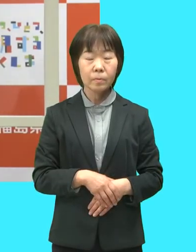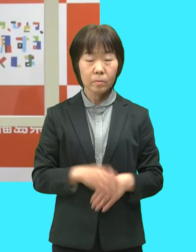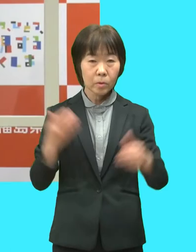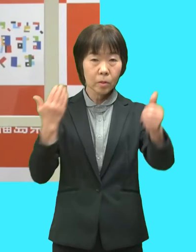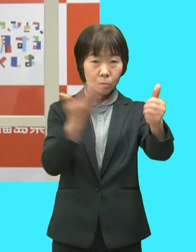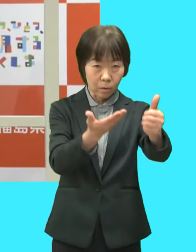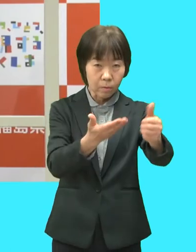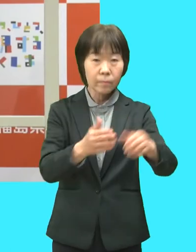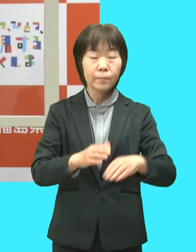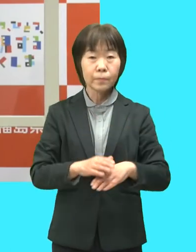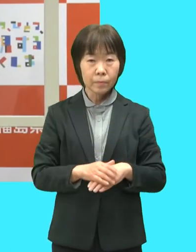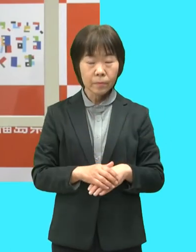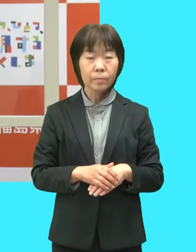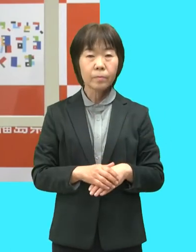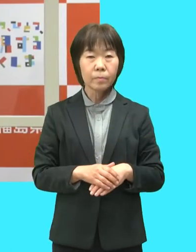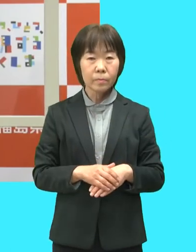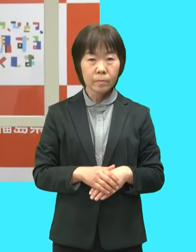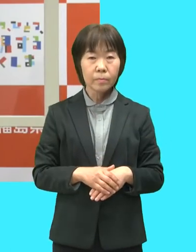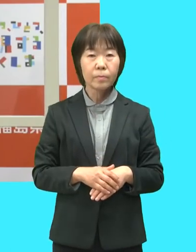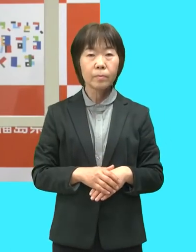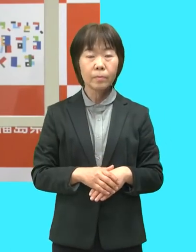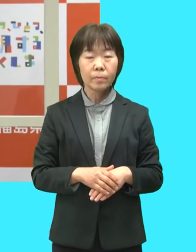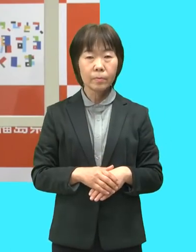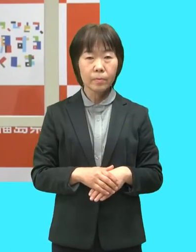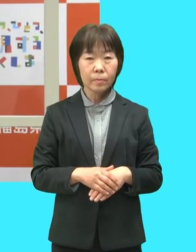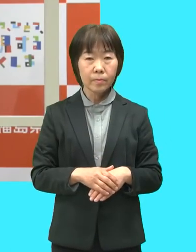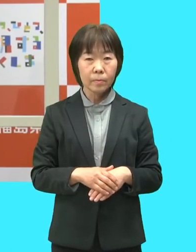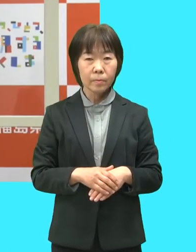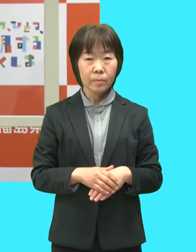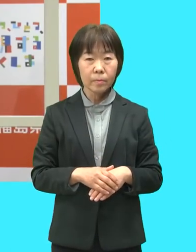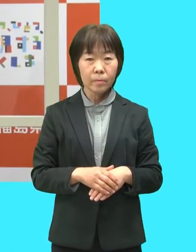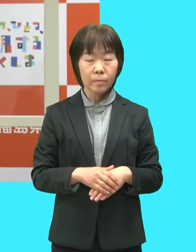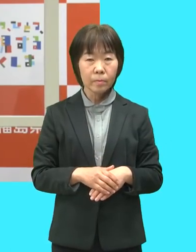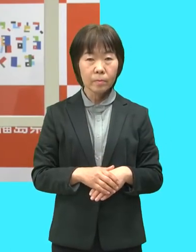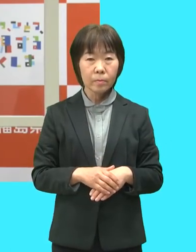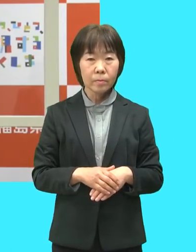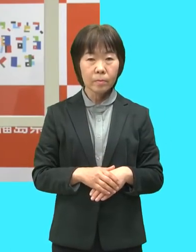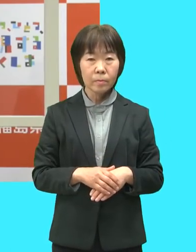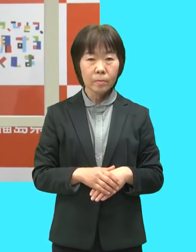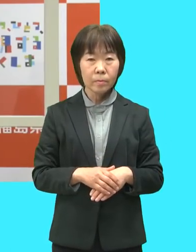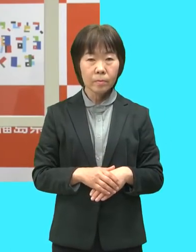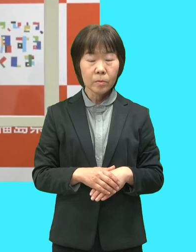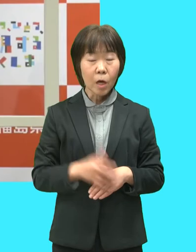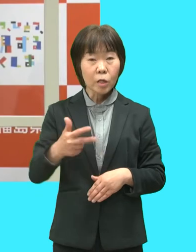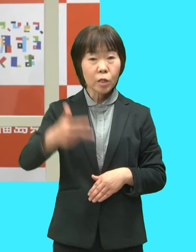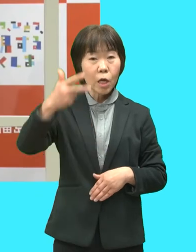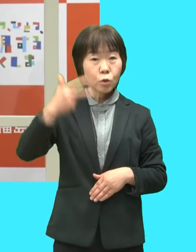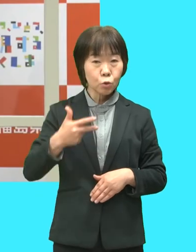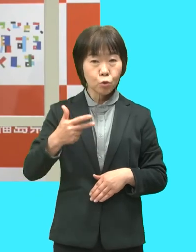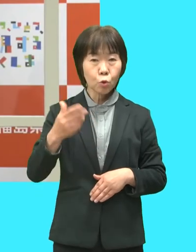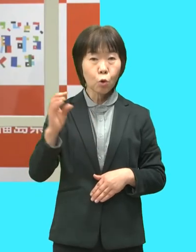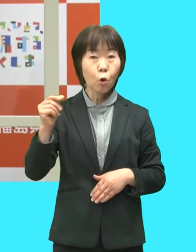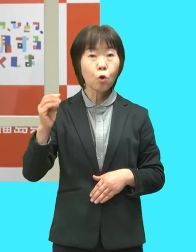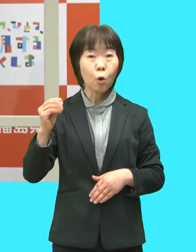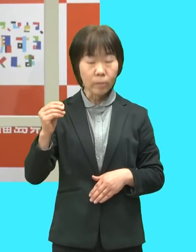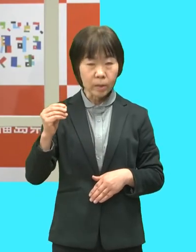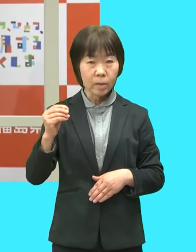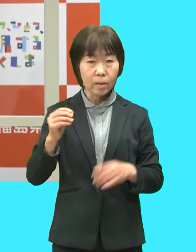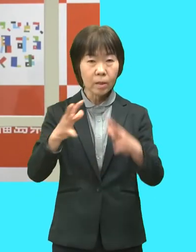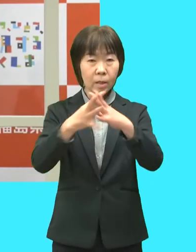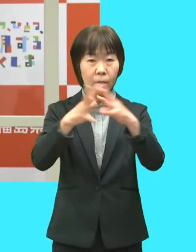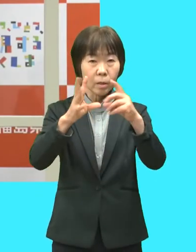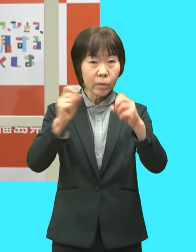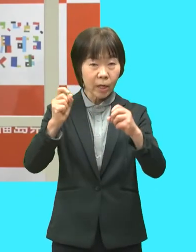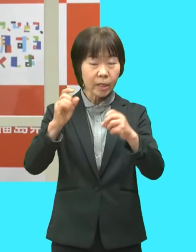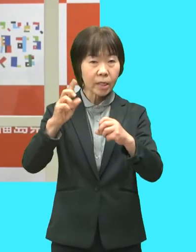共同通信の高田と申します。よろしくお願いします。 よろしくお願いします。 ですね、先週の土曜日なんですけれども、宮城県沖